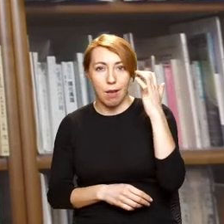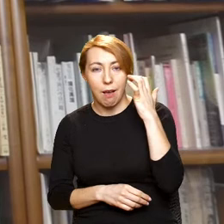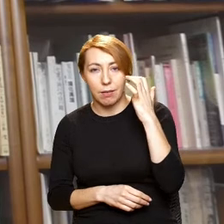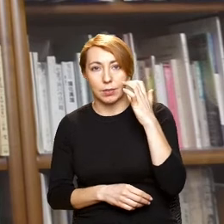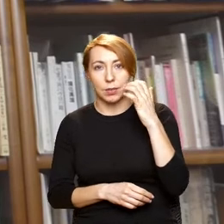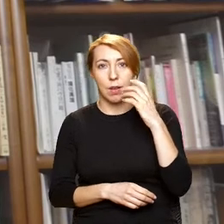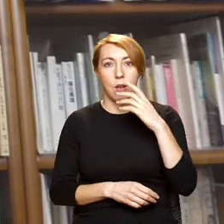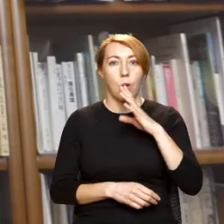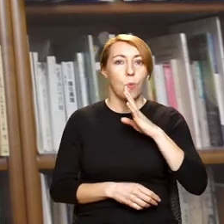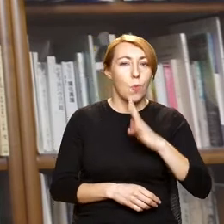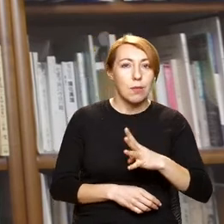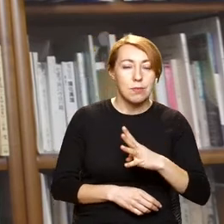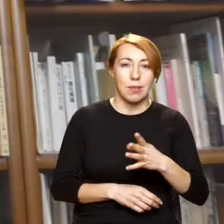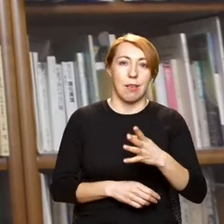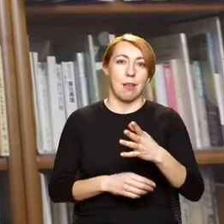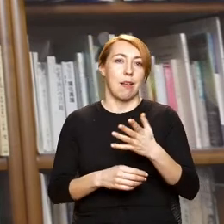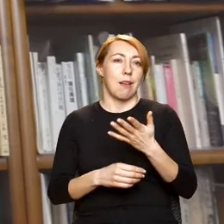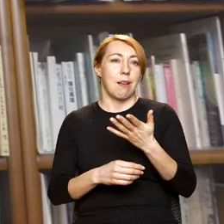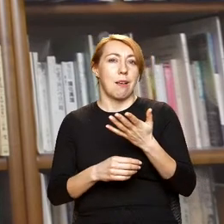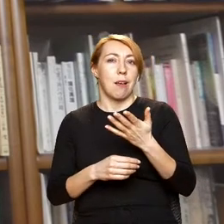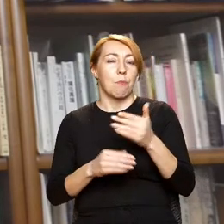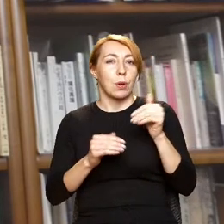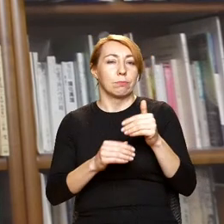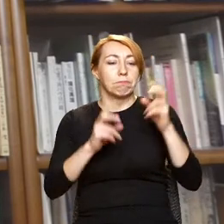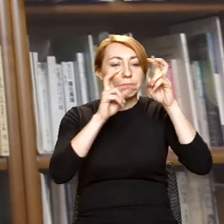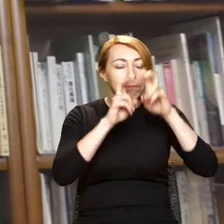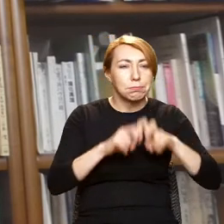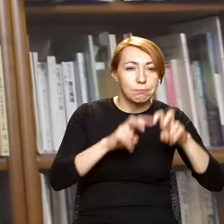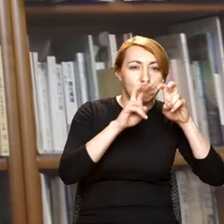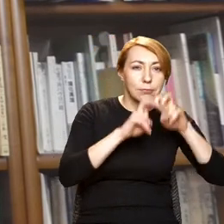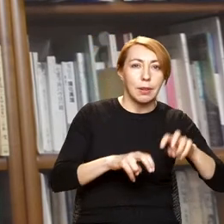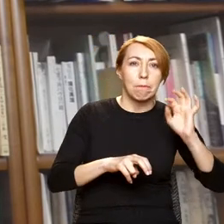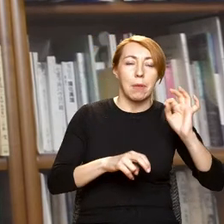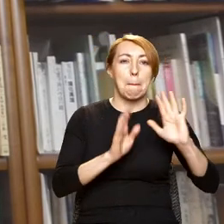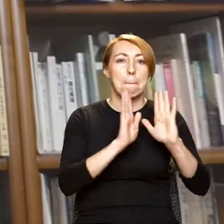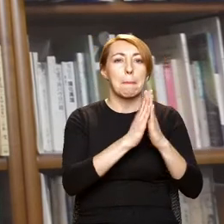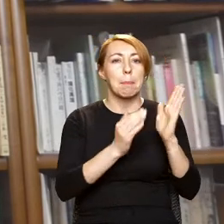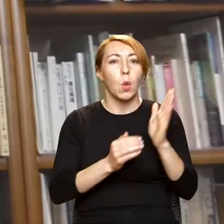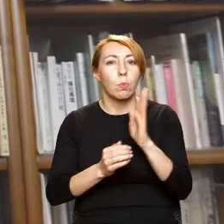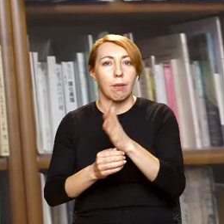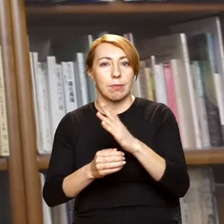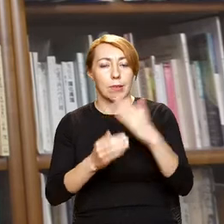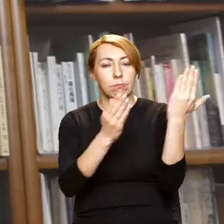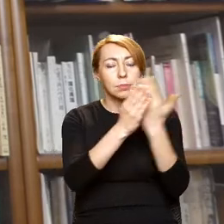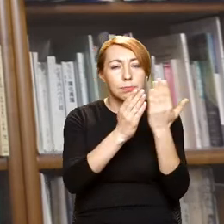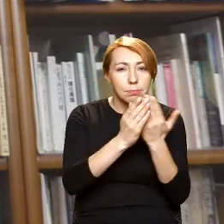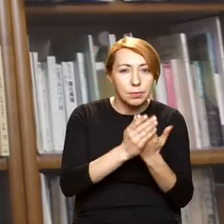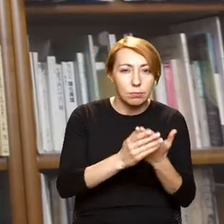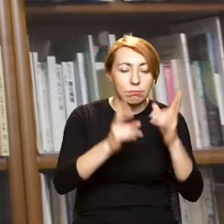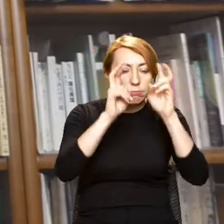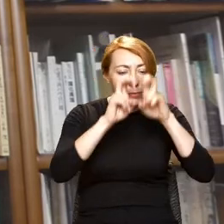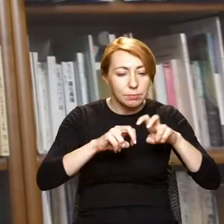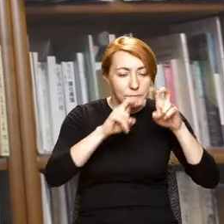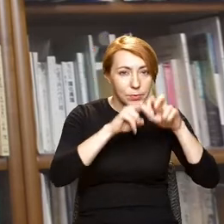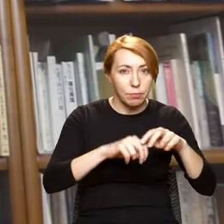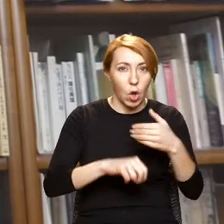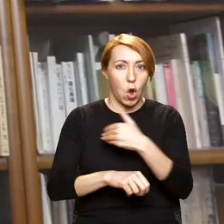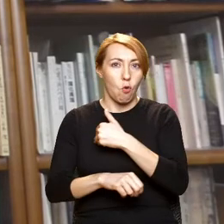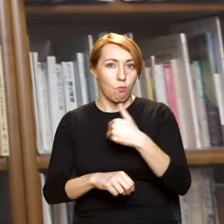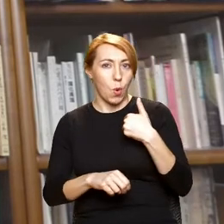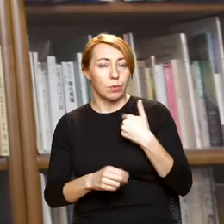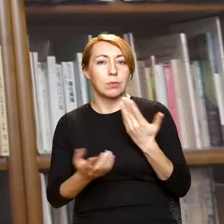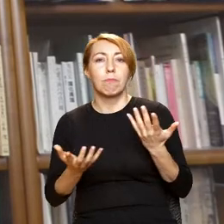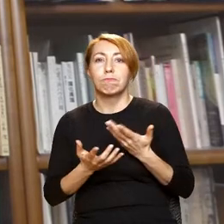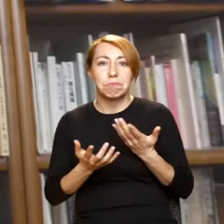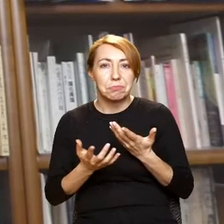Stany Zjednoczone, badając pozostawione tam w bibliotekach i archiwach dokumenty. W Polsce były to